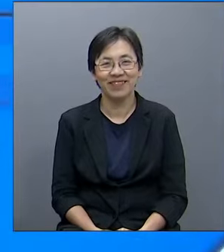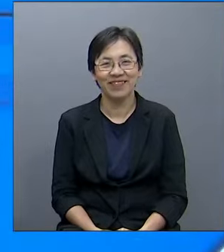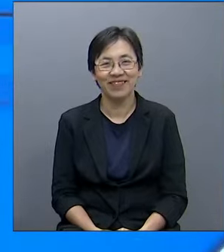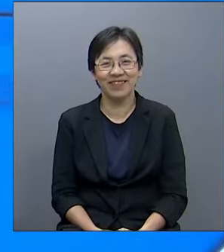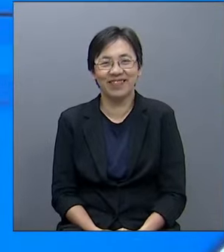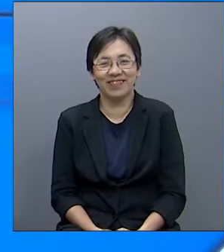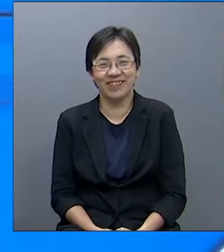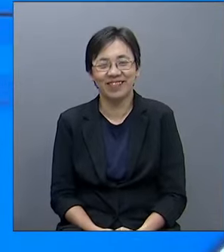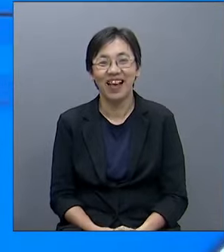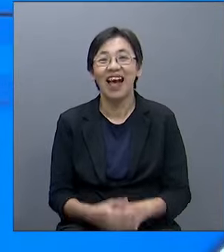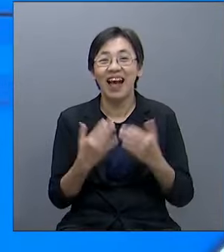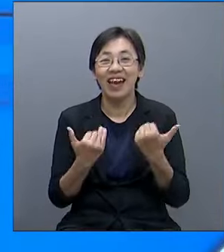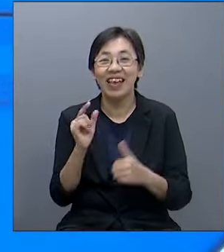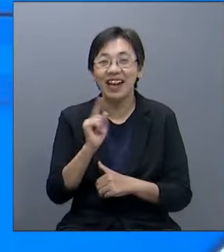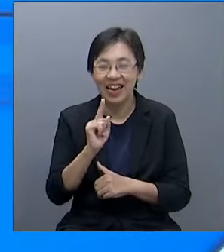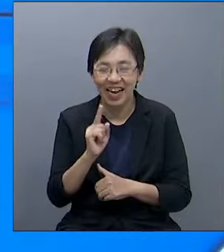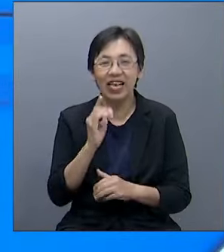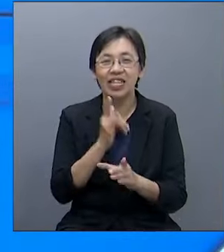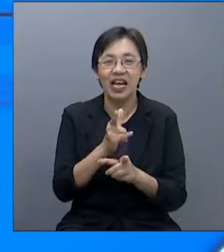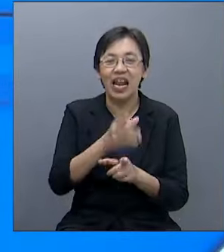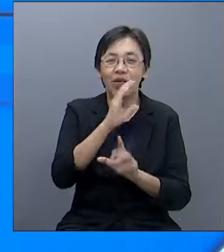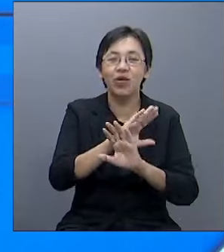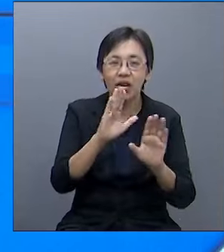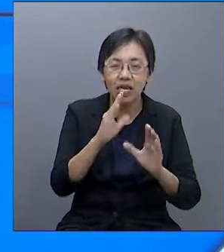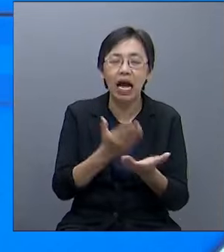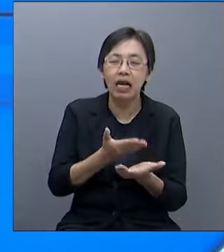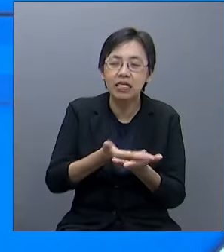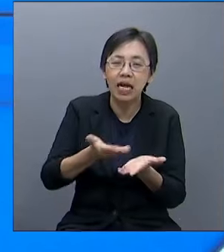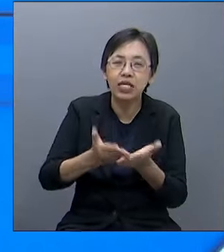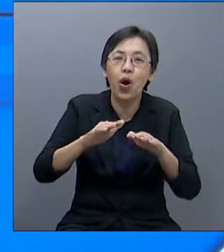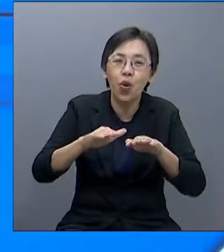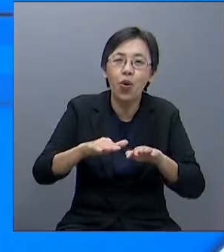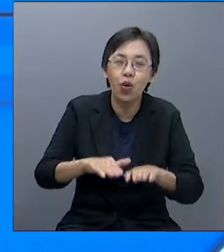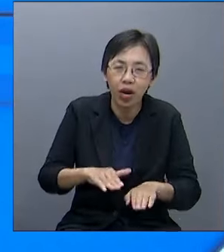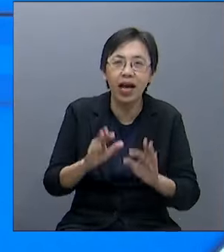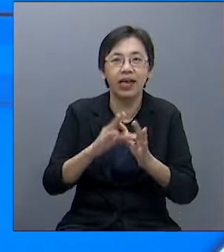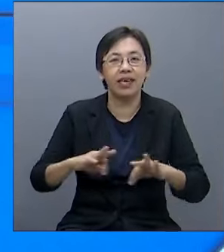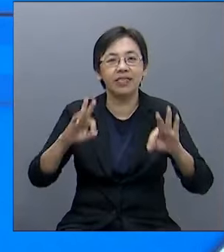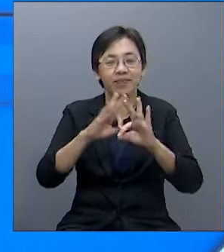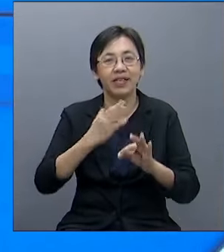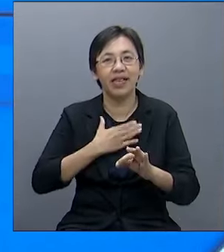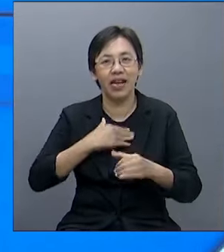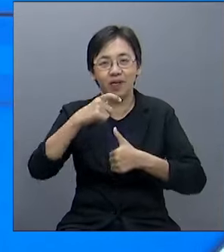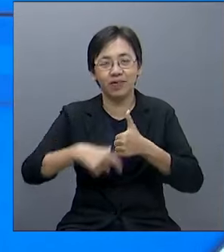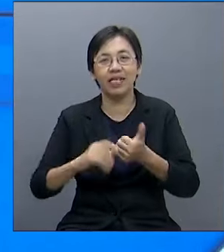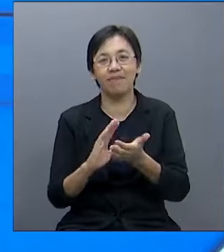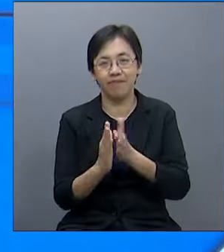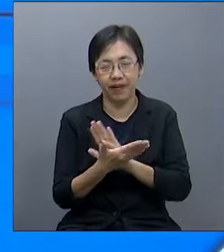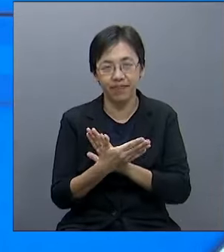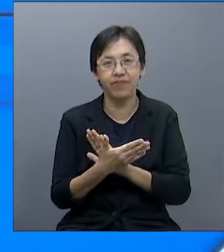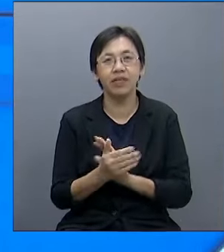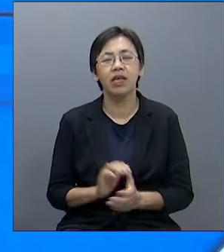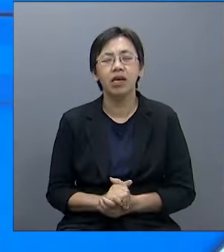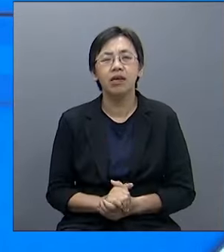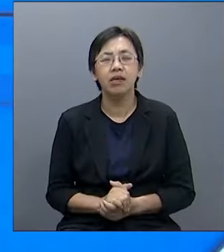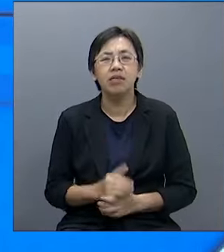คุณผู้ชมคะการลดเหล้าลดรายจ่ายนี้นะคะจะเป็นปัจจัยสำคัญด้วยการปรับเปลี่ยนพฤติกรรมค่ะของบางอย่างนะคะคุณผู้ช